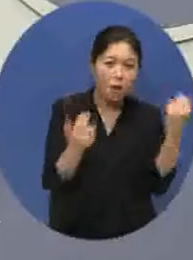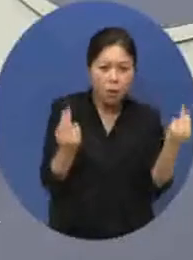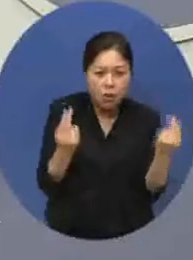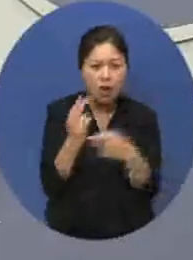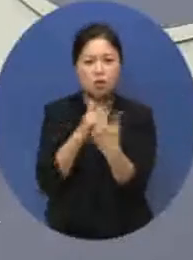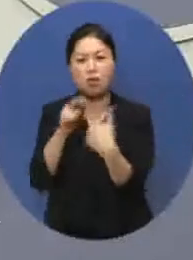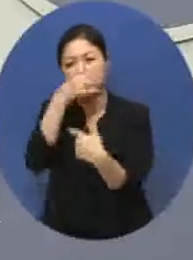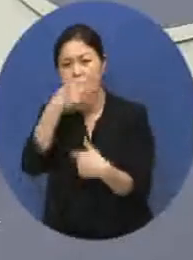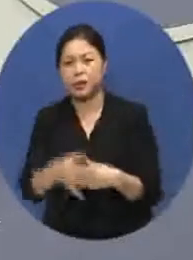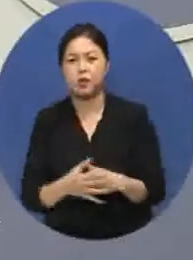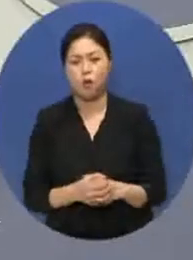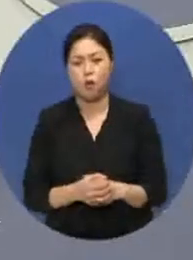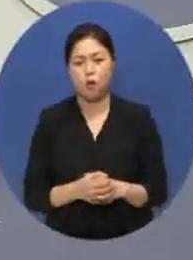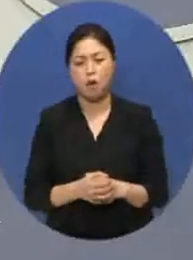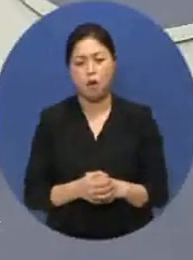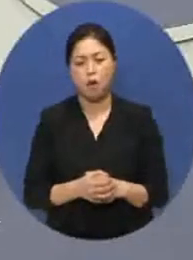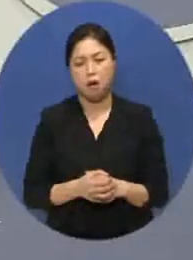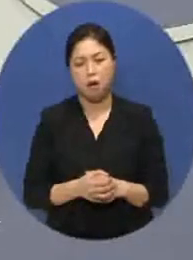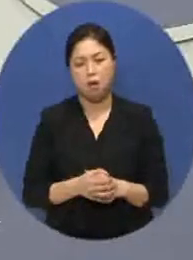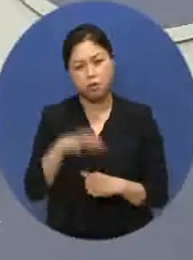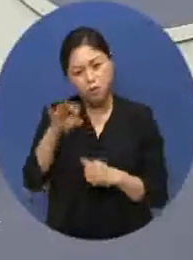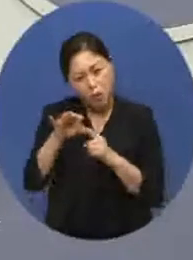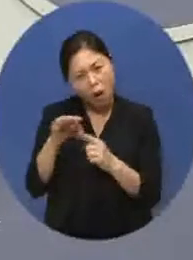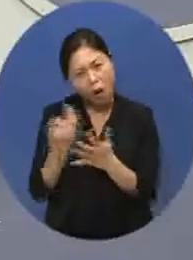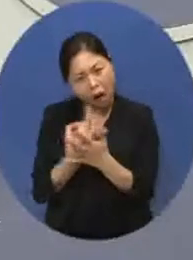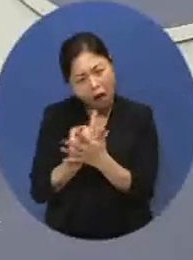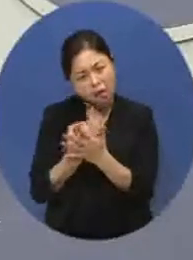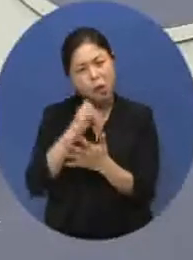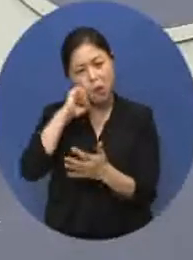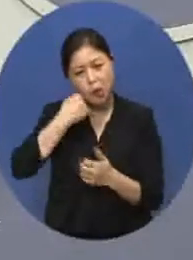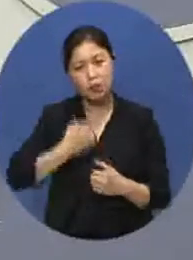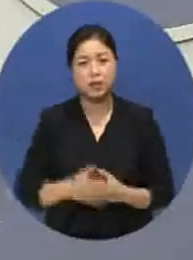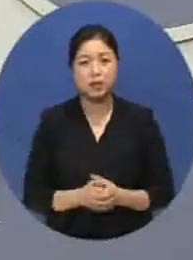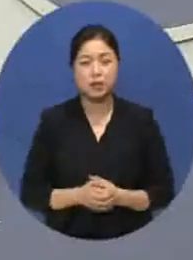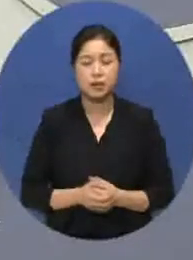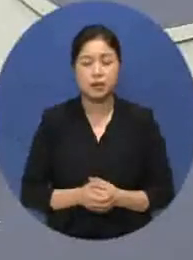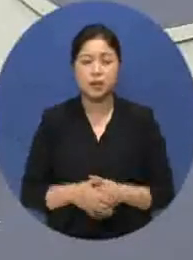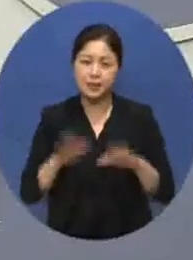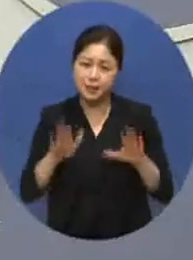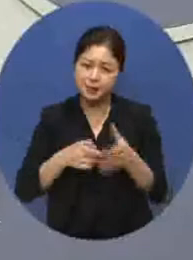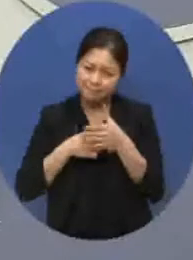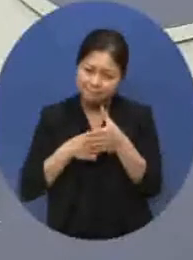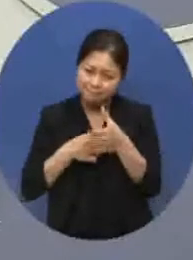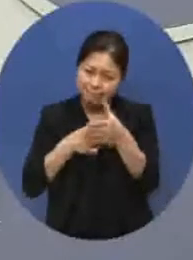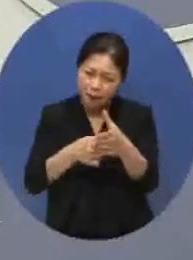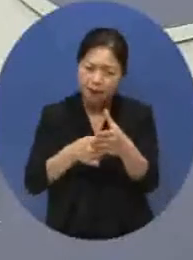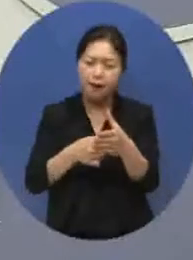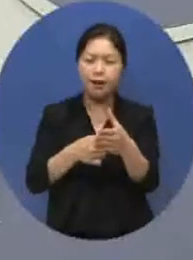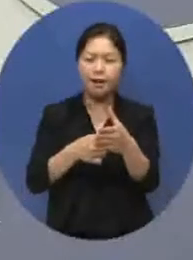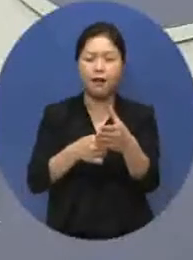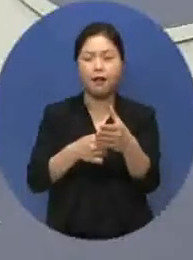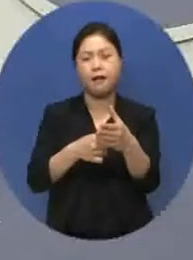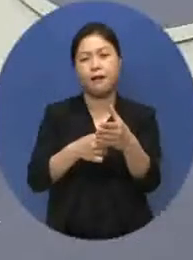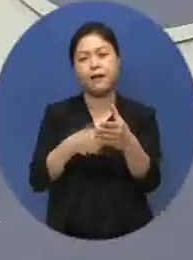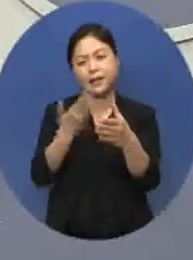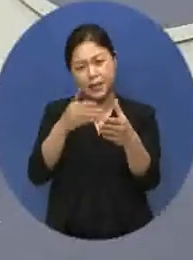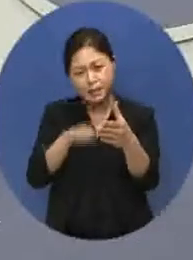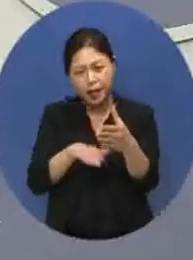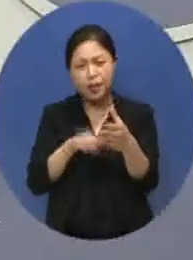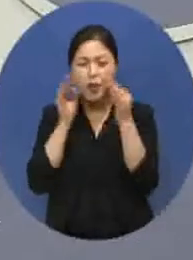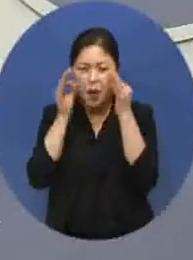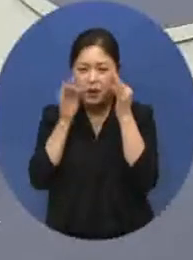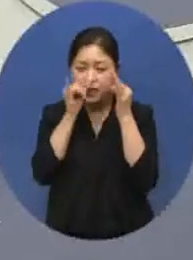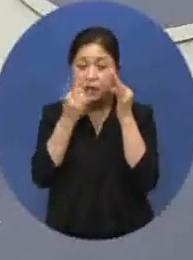재정적인 면도 열악하고. 그러니까 지금 이것을 뚫고 나가는데 정말로 힘든.